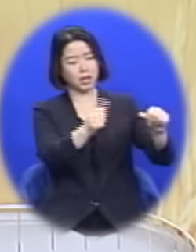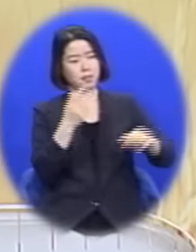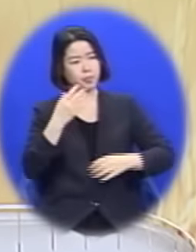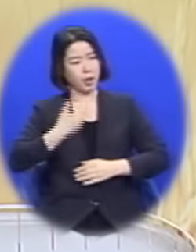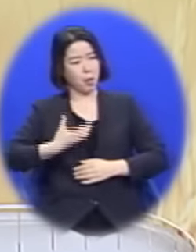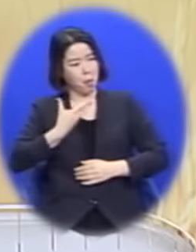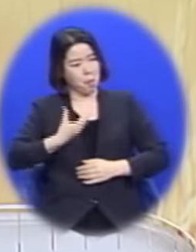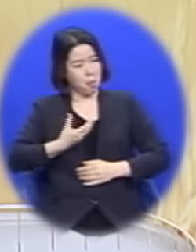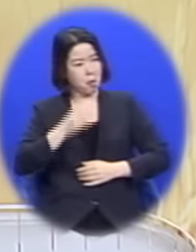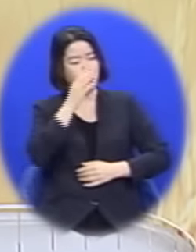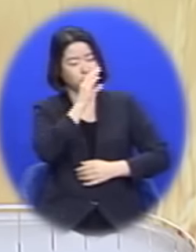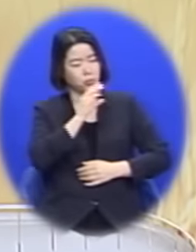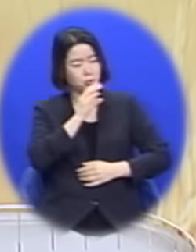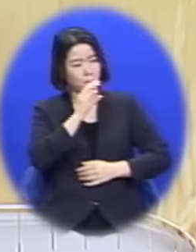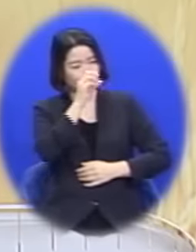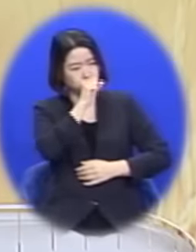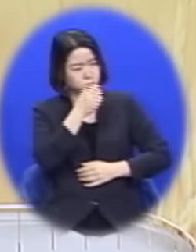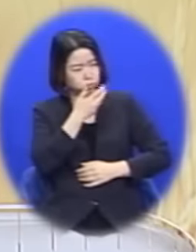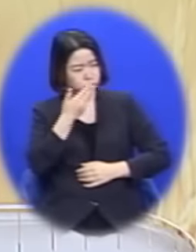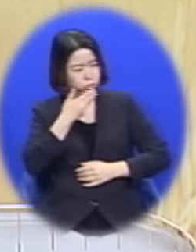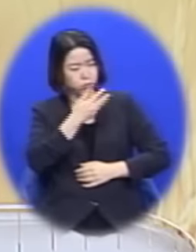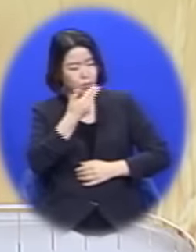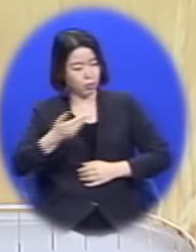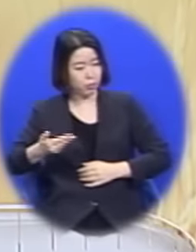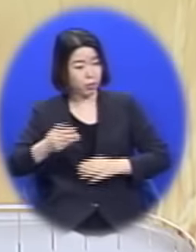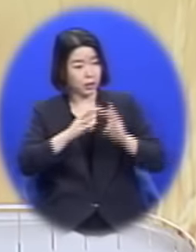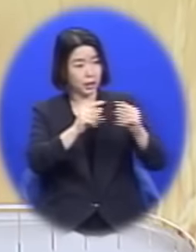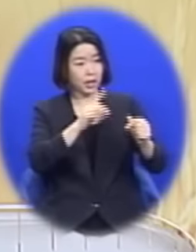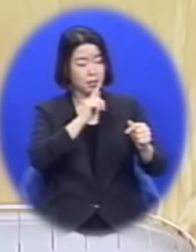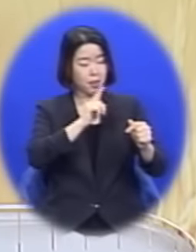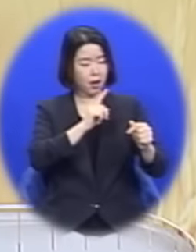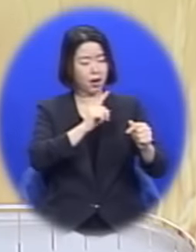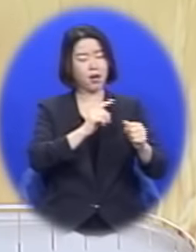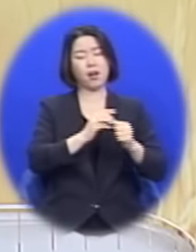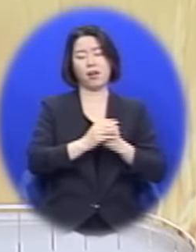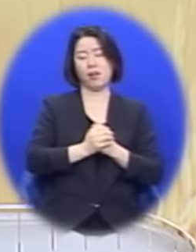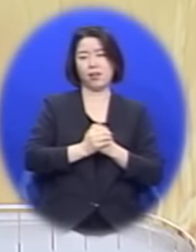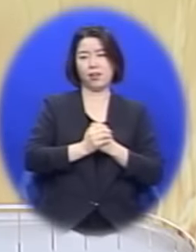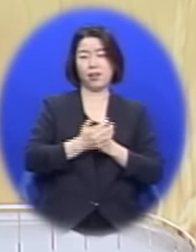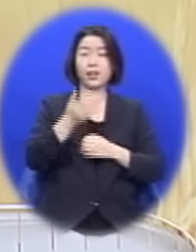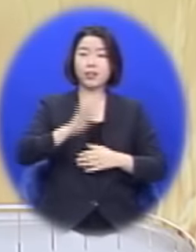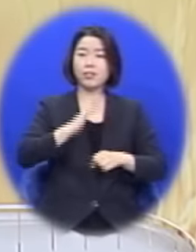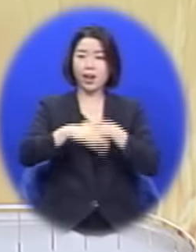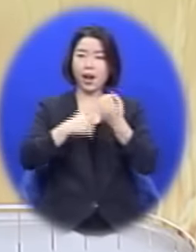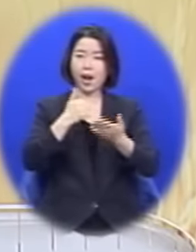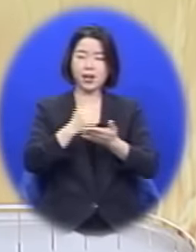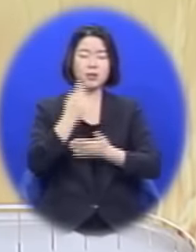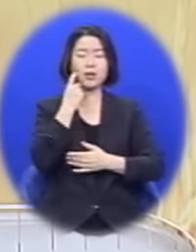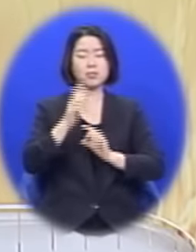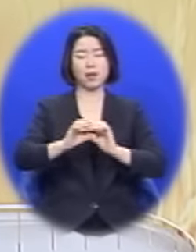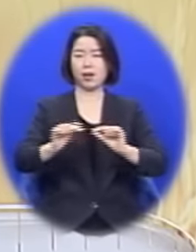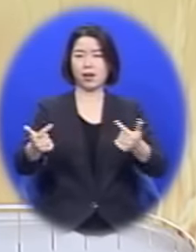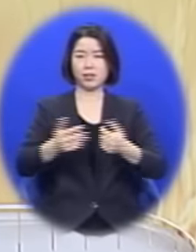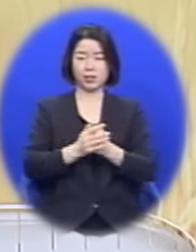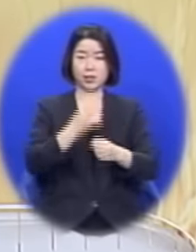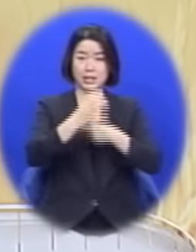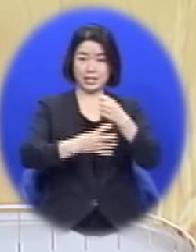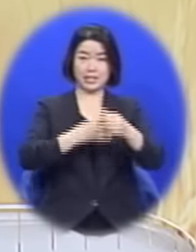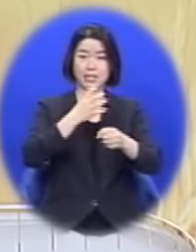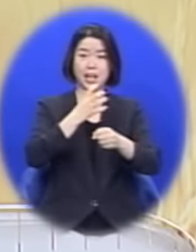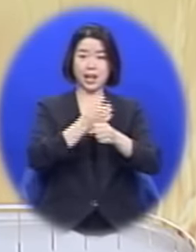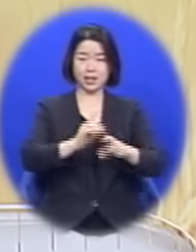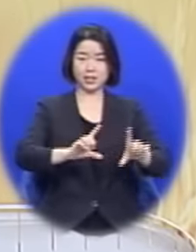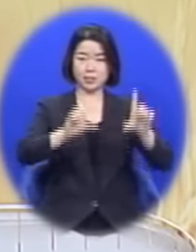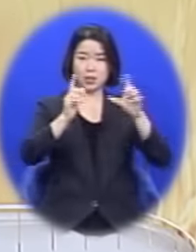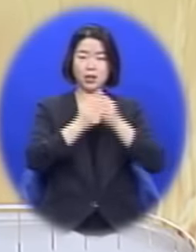여러분 이 말씀은 하나님이 거짓말하는 게 아닙니다. 40년 광야 생활을 했던